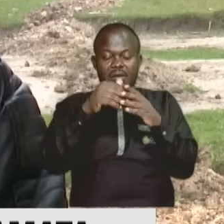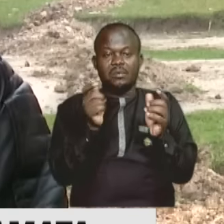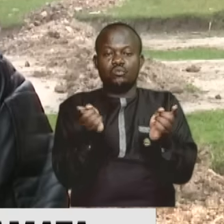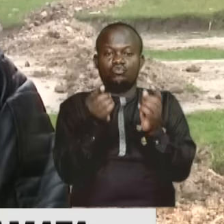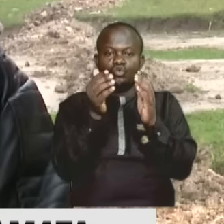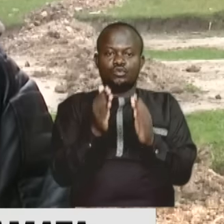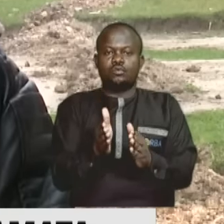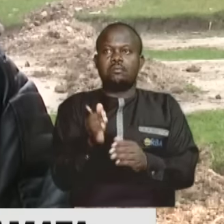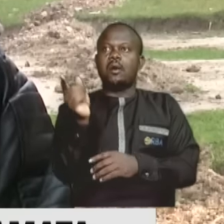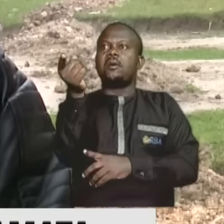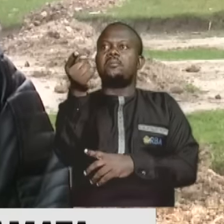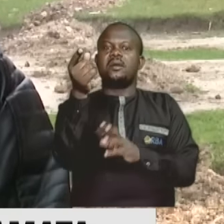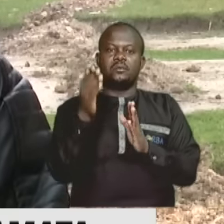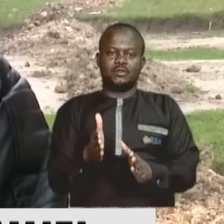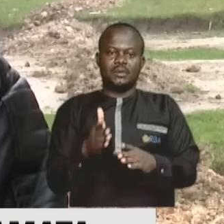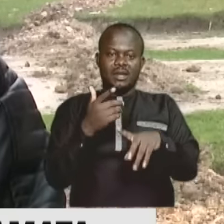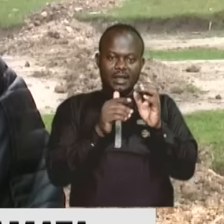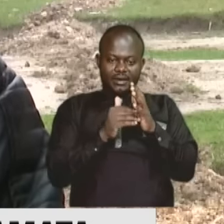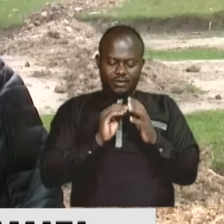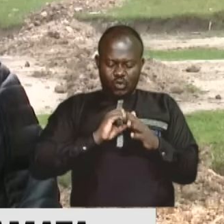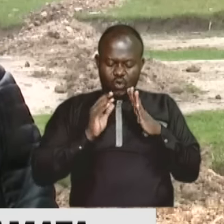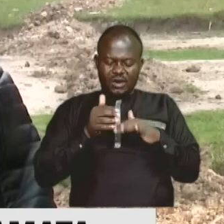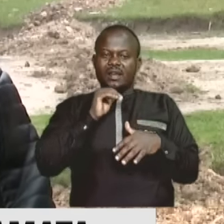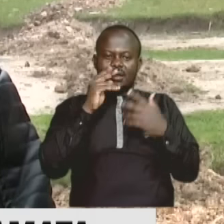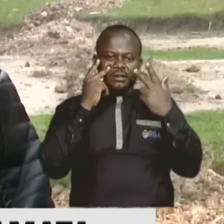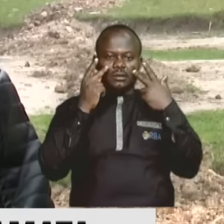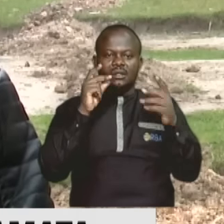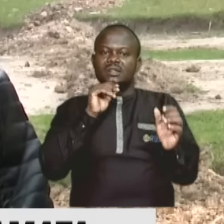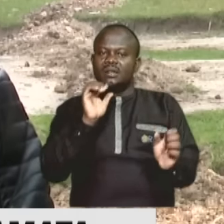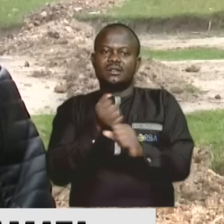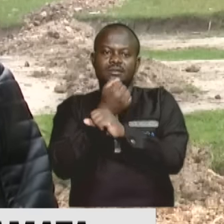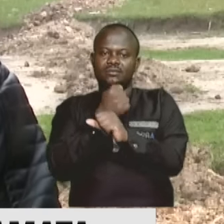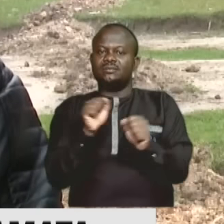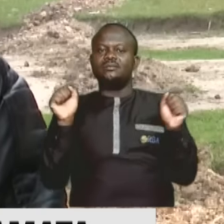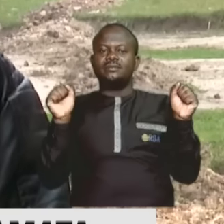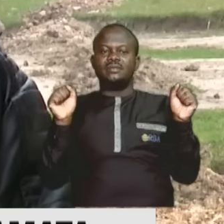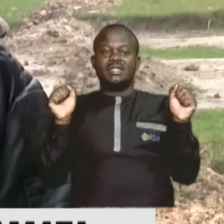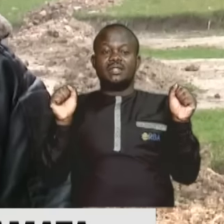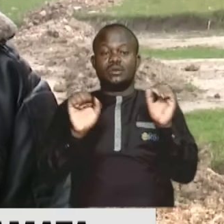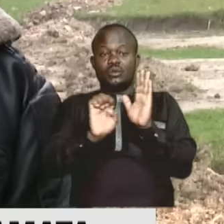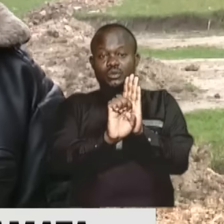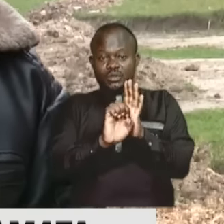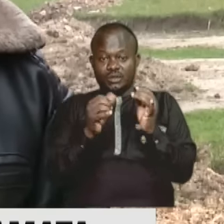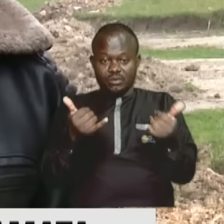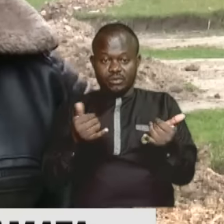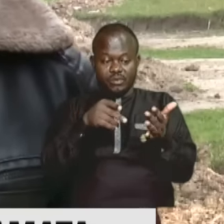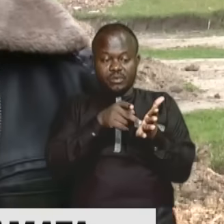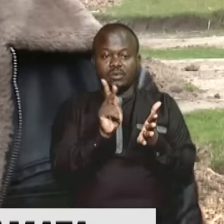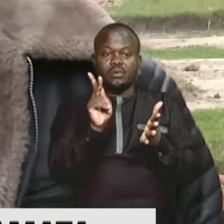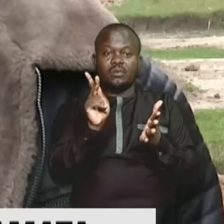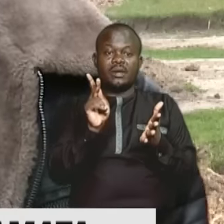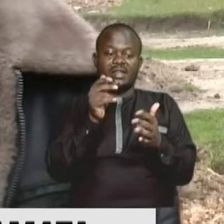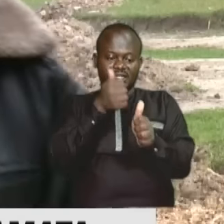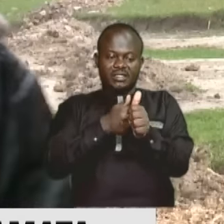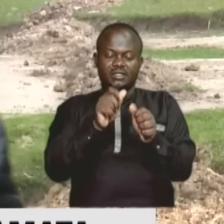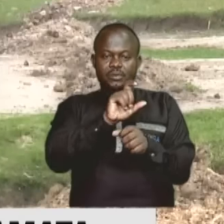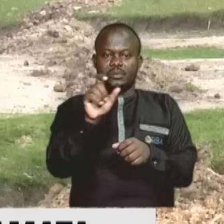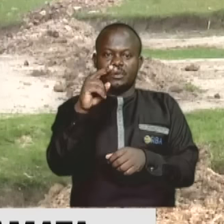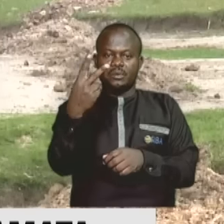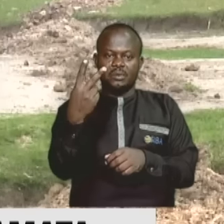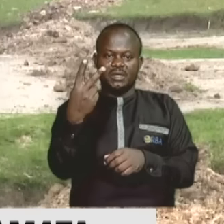buno amata nyirayo atayabonye ntabwo ashobokana n'umushumba. Urugero nk'ubu buri byumweru bibiri